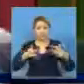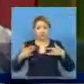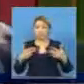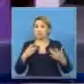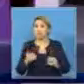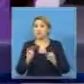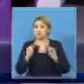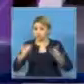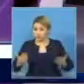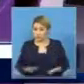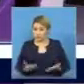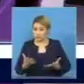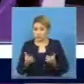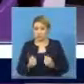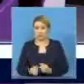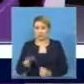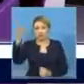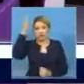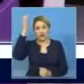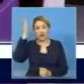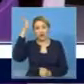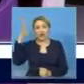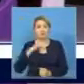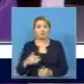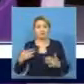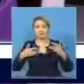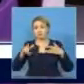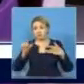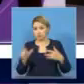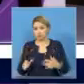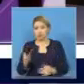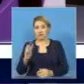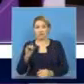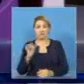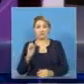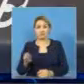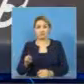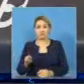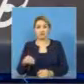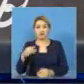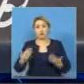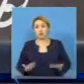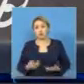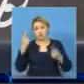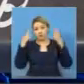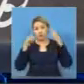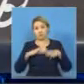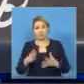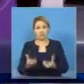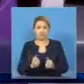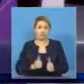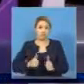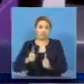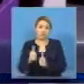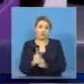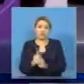өмірден алынған. Ақын жігіт басты рөлдегі Қанат автордың өмірбаянынан алынған. Енді әркімнің өмірінде алғаш махаббат болады